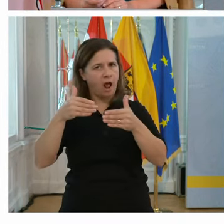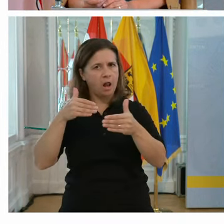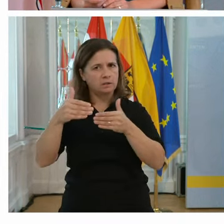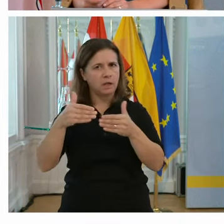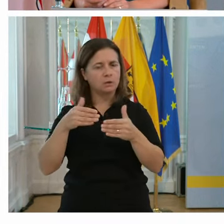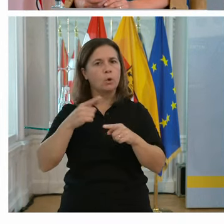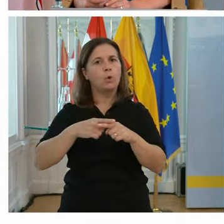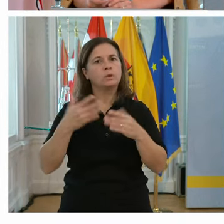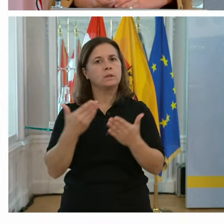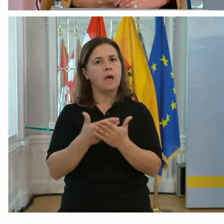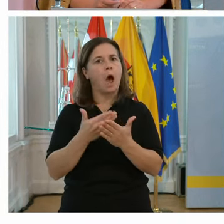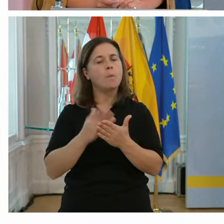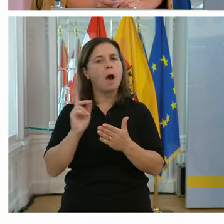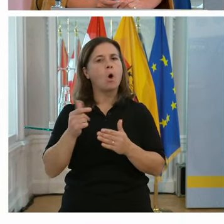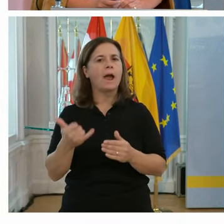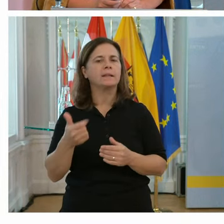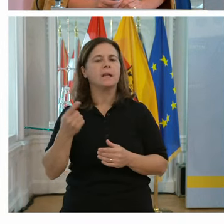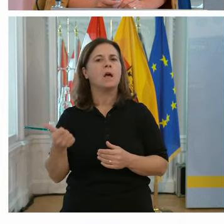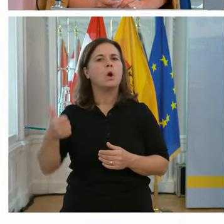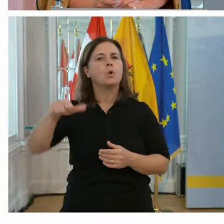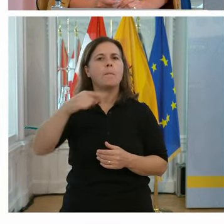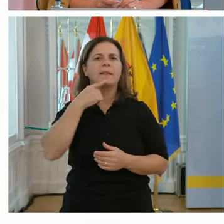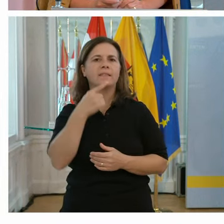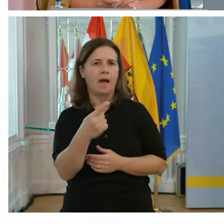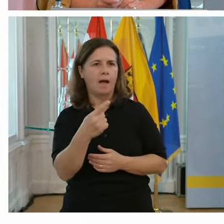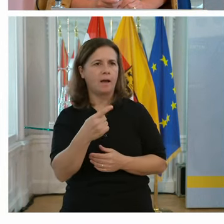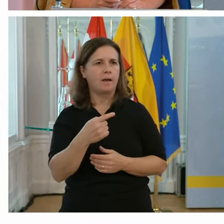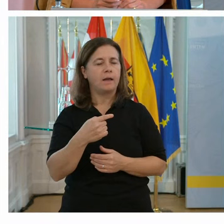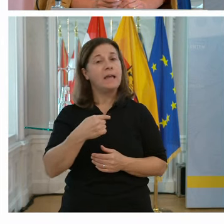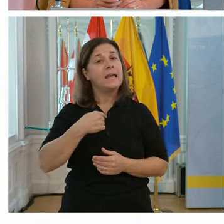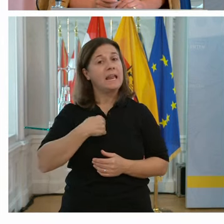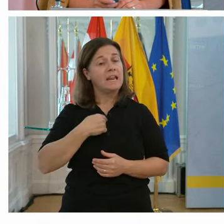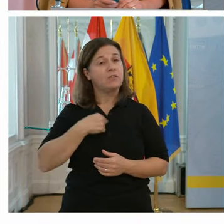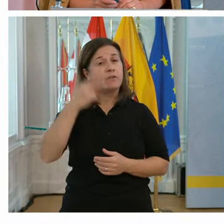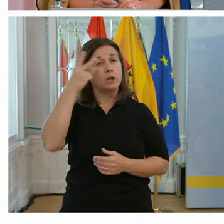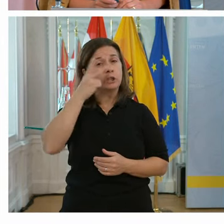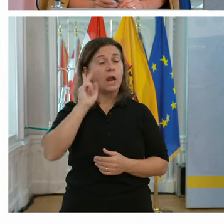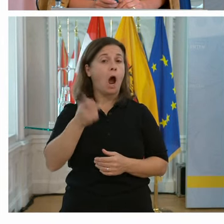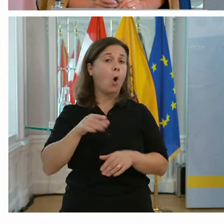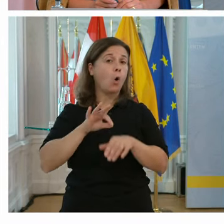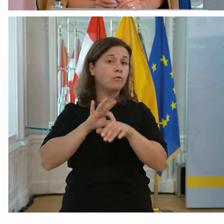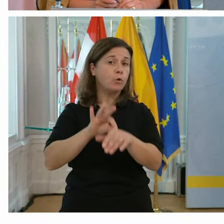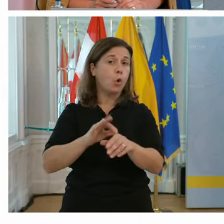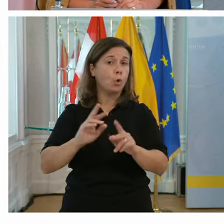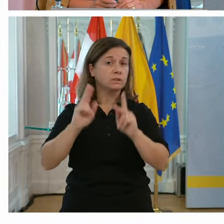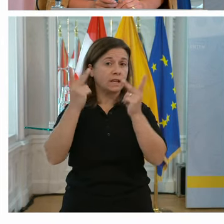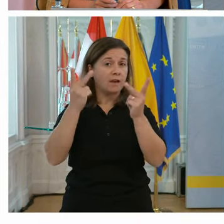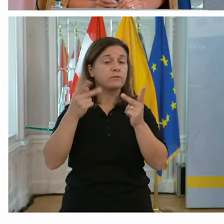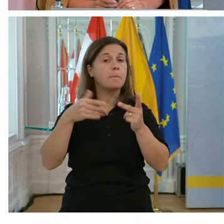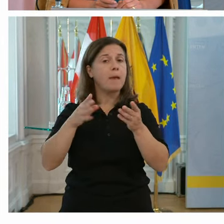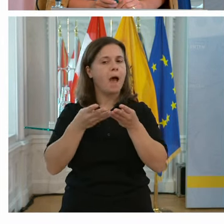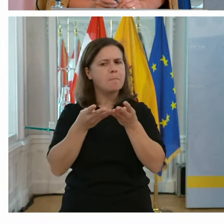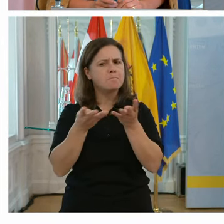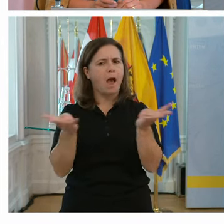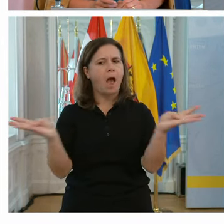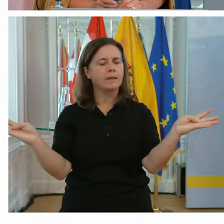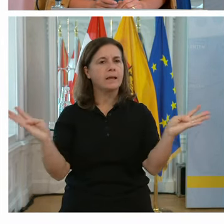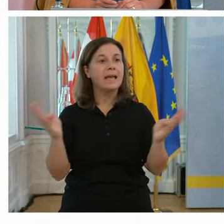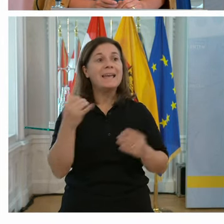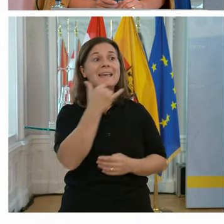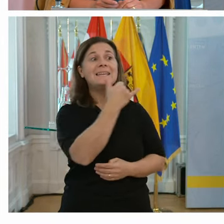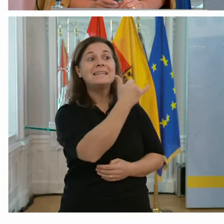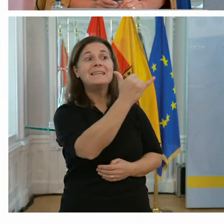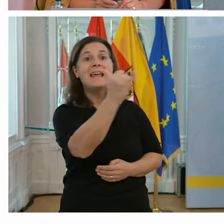an der Stelle auch ein Kommentar. Ich verstehe auch Führungskräfte deutlich breiter. Jeder und jede